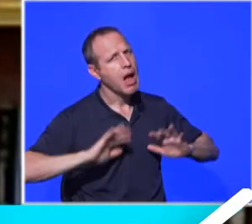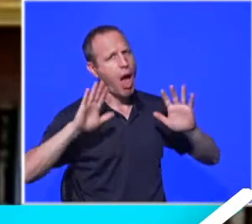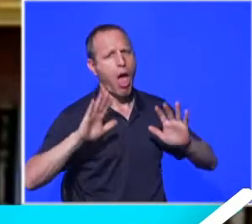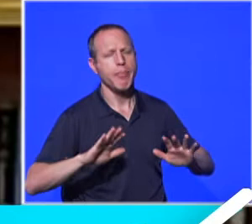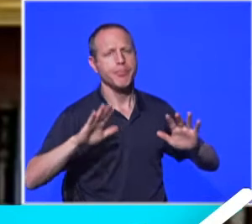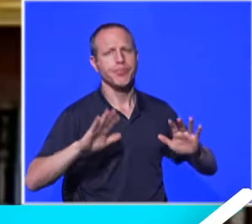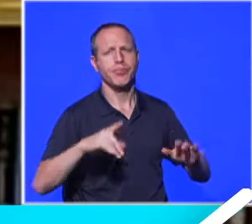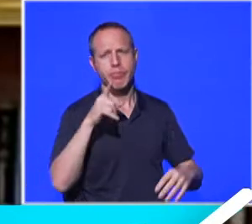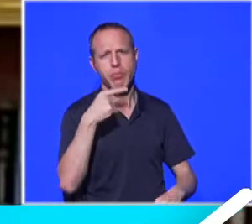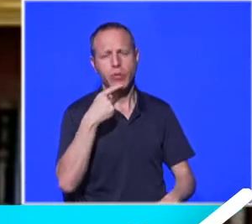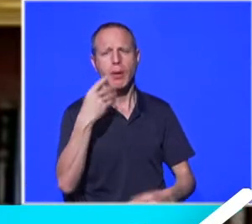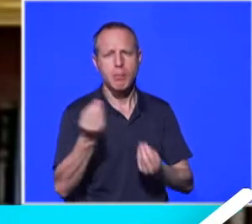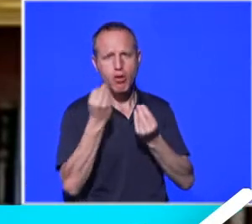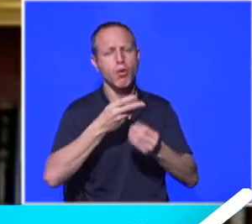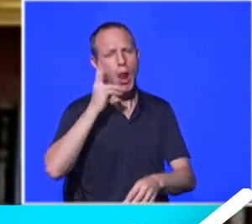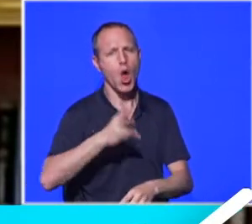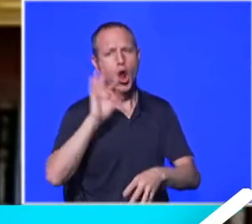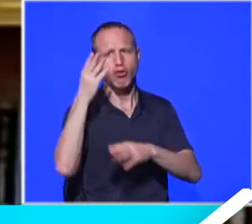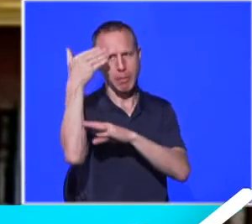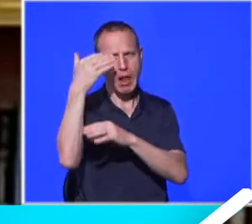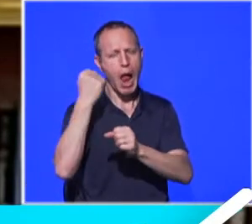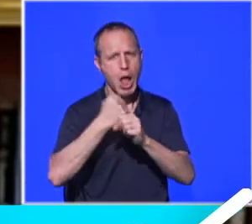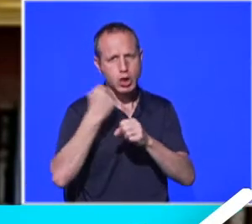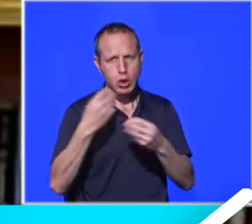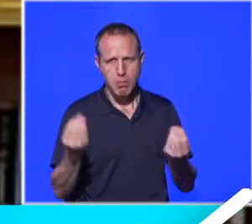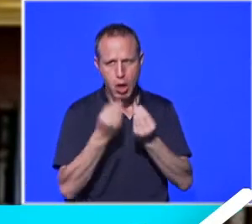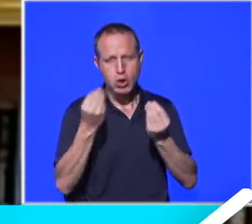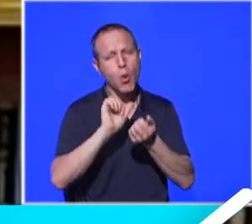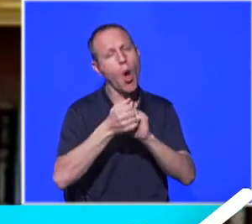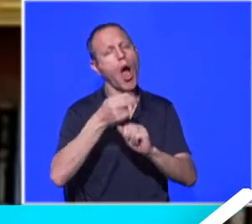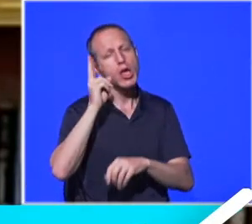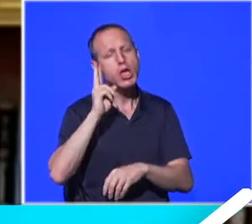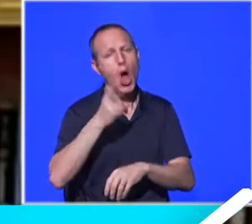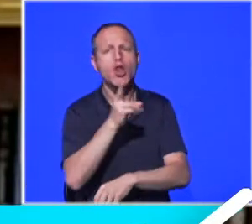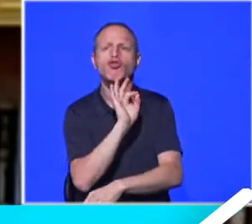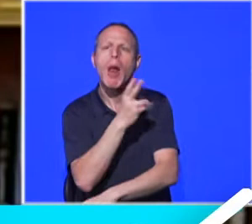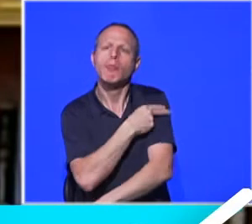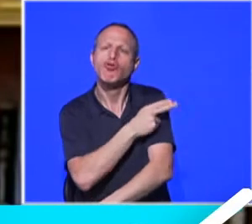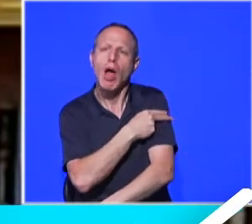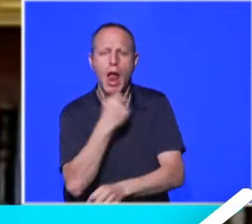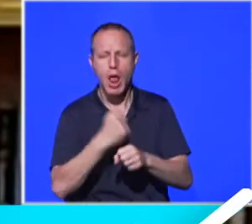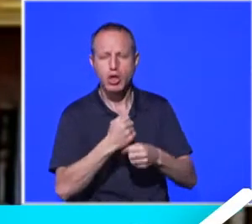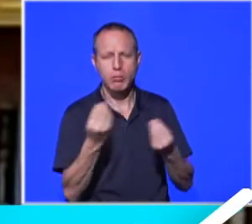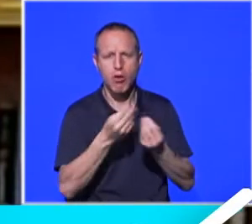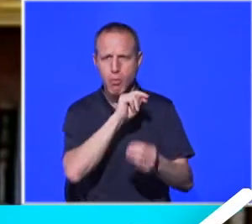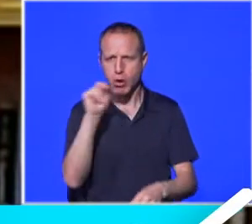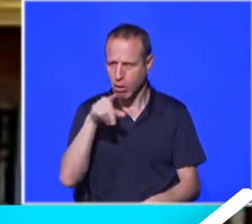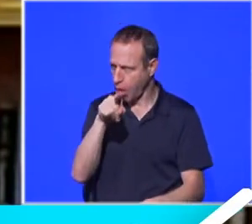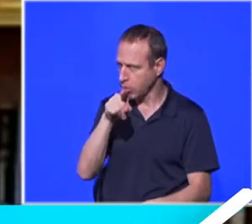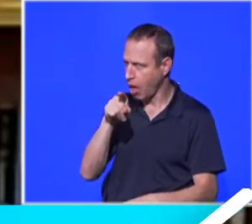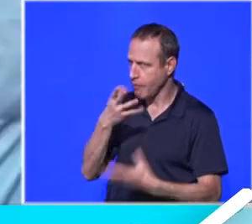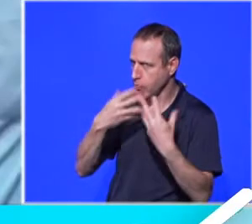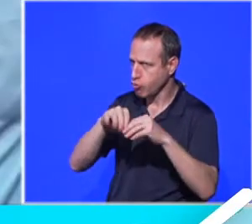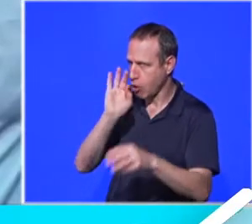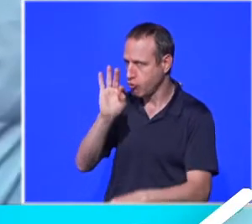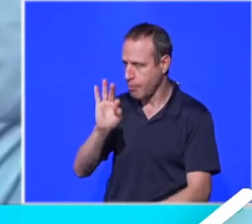וזה אומר משהו על היכולת של המדינה לעשות משהו, או היכולת של המשטרה לעשות משהו בנושאים של הפשיעה. אתה והמשפחה